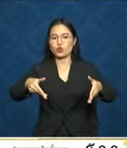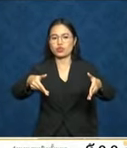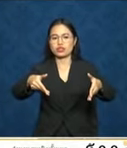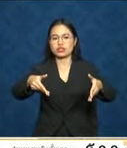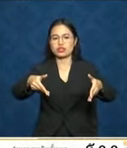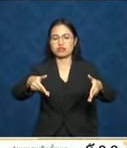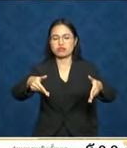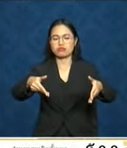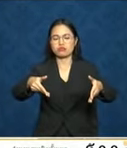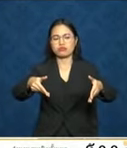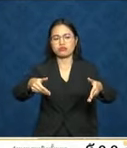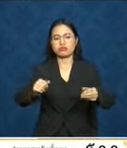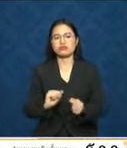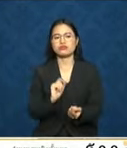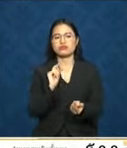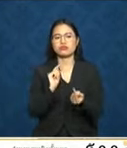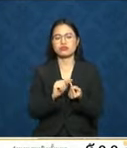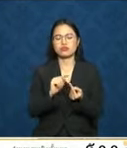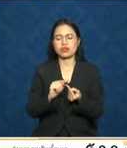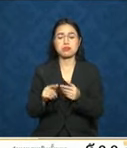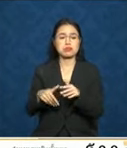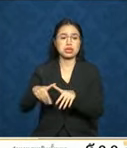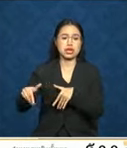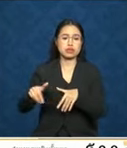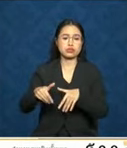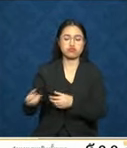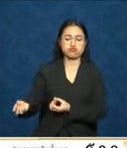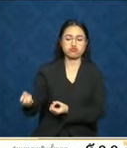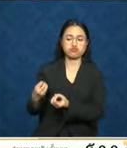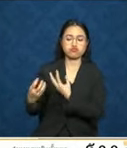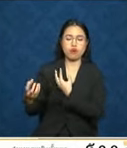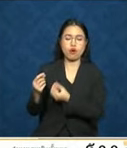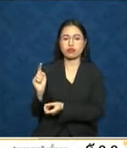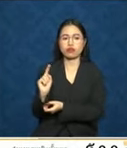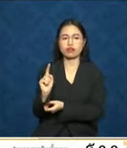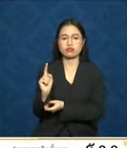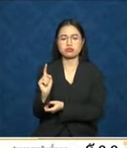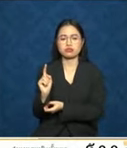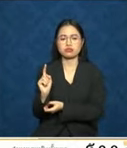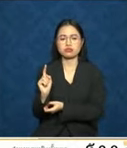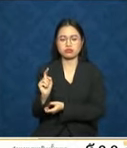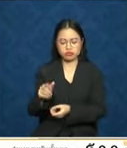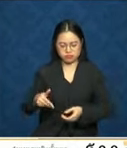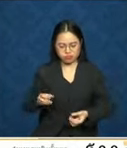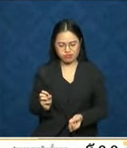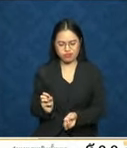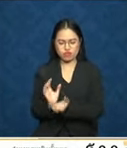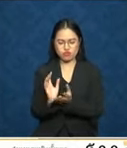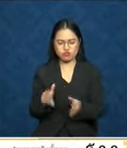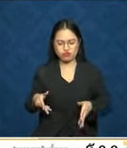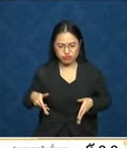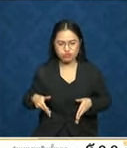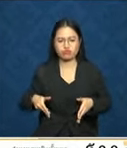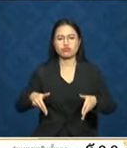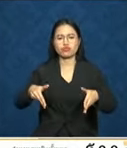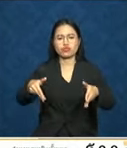ครับผมจากชาวบ้านนะครับที่เดือดร้อนจากการผลกระทบจากถนนนะครับ